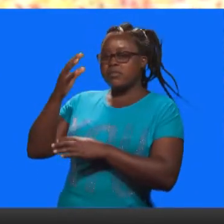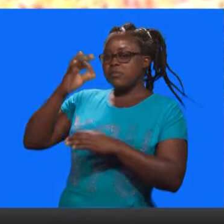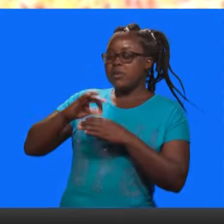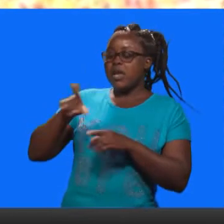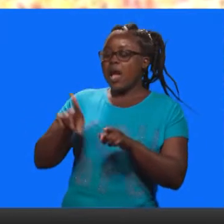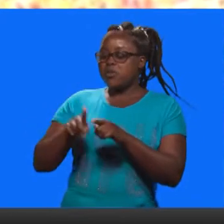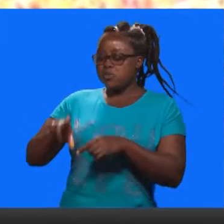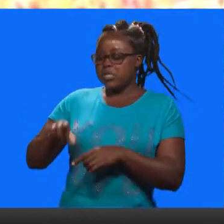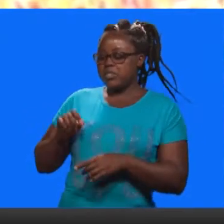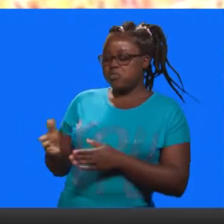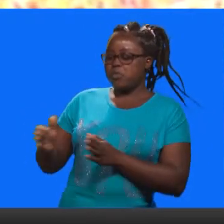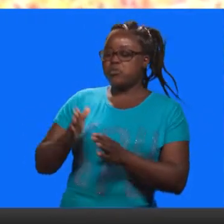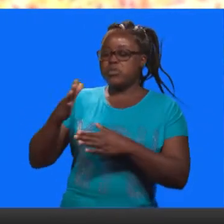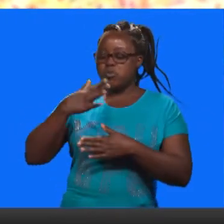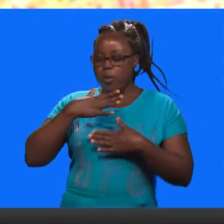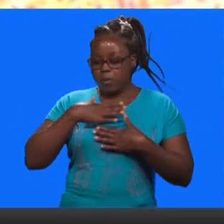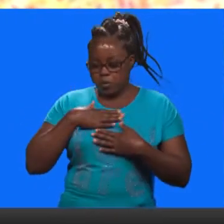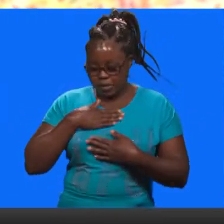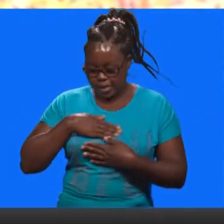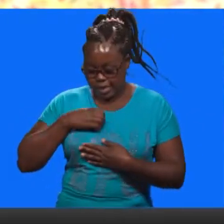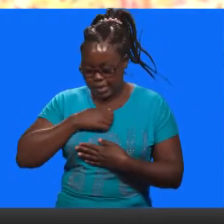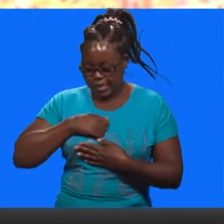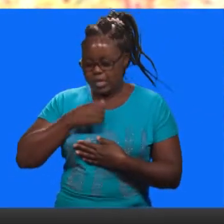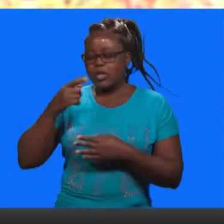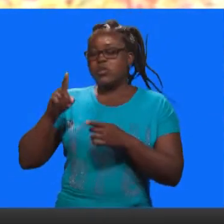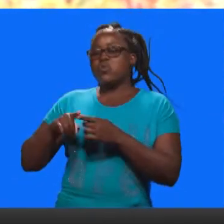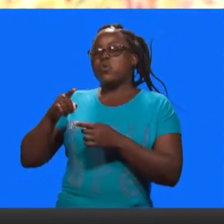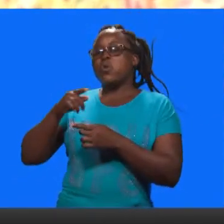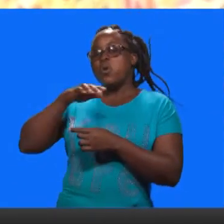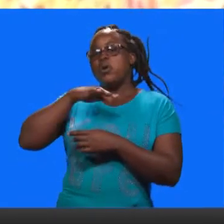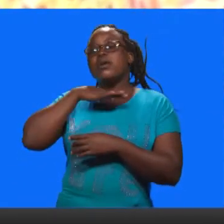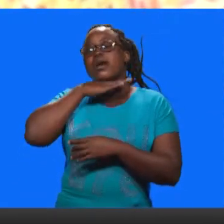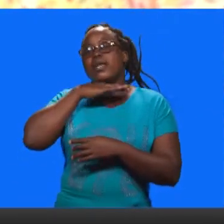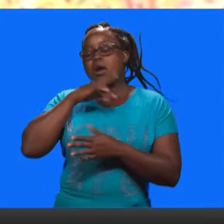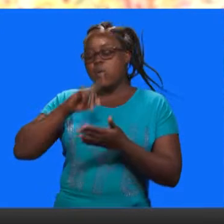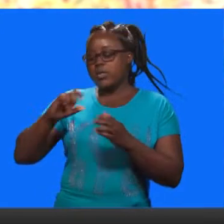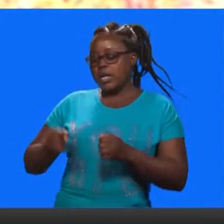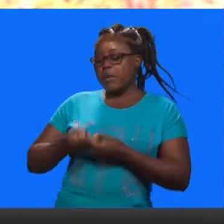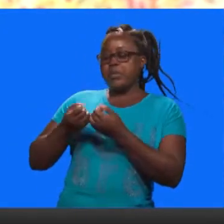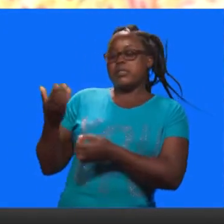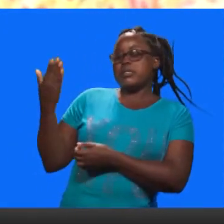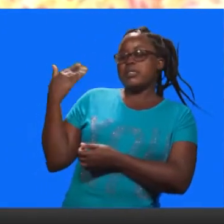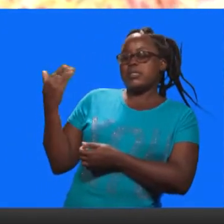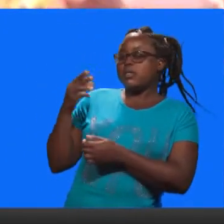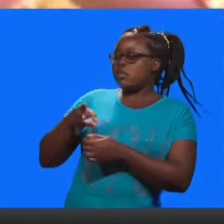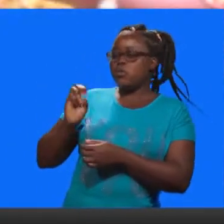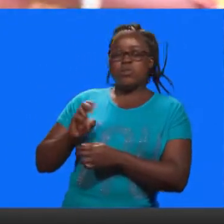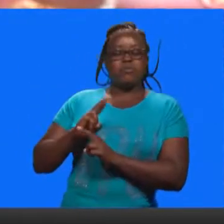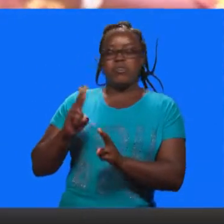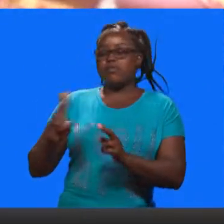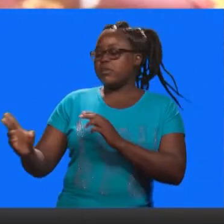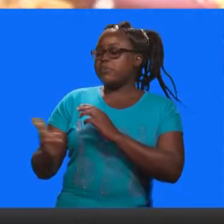this opportunity to apologize to the Honorable Raila Odinga for what happened to him yesterday. It was really